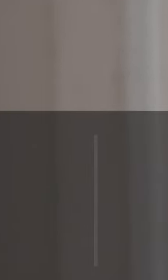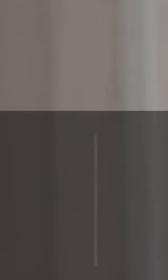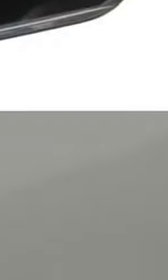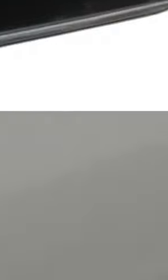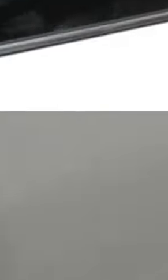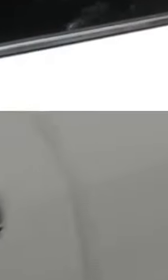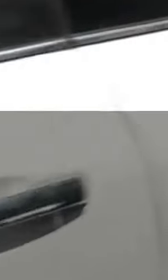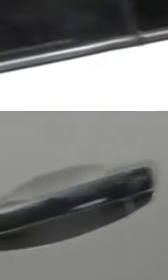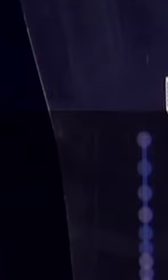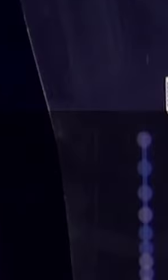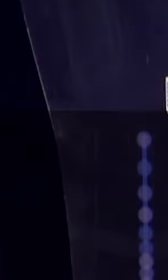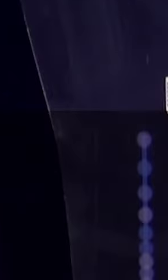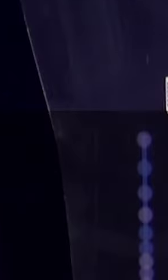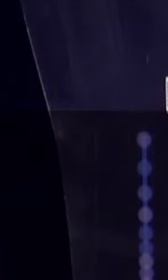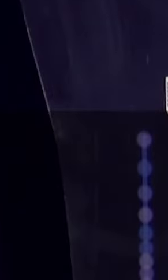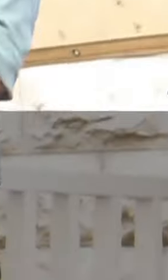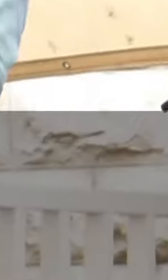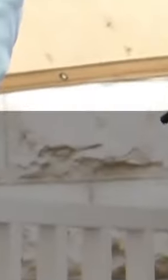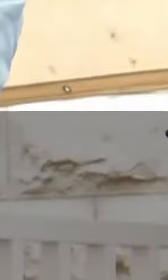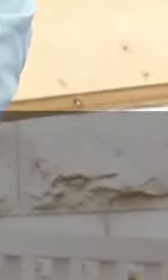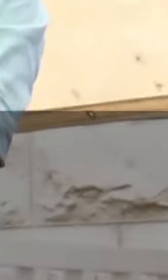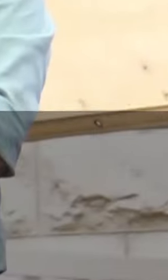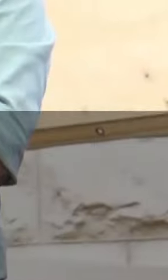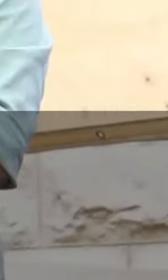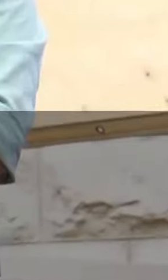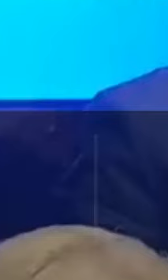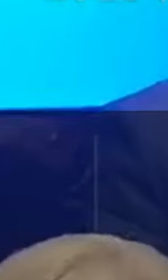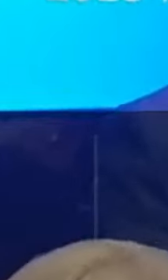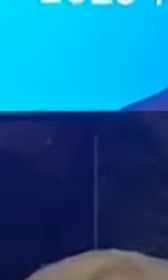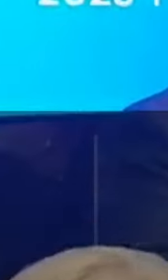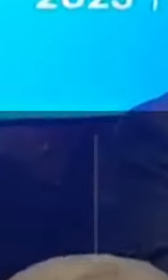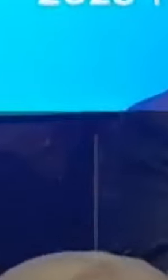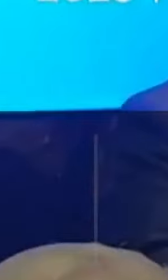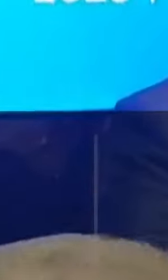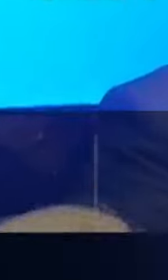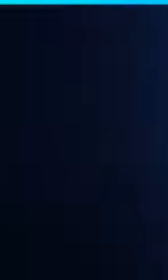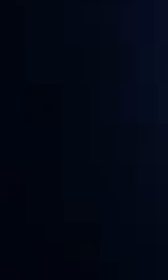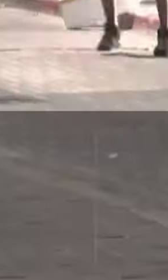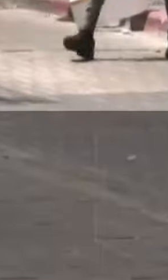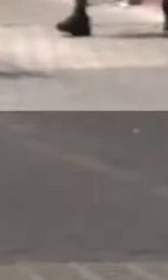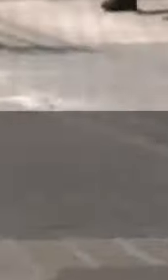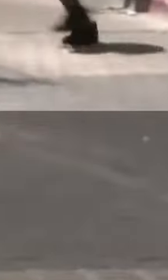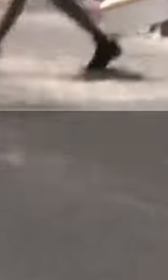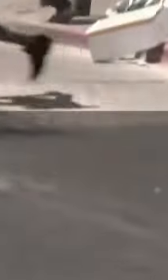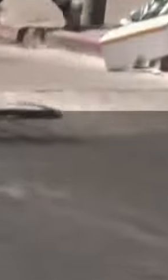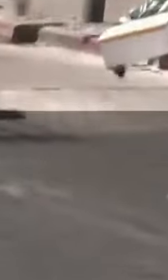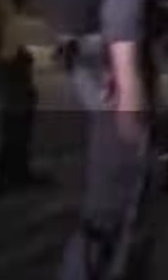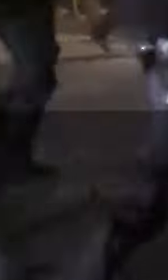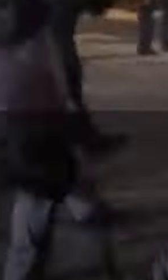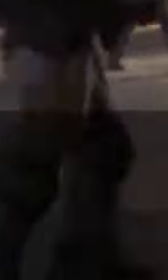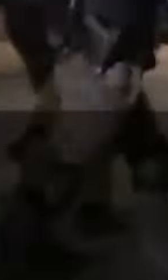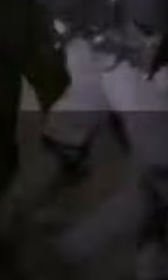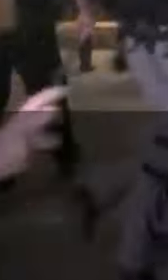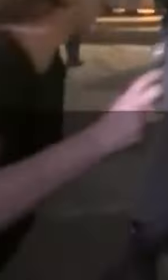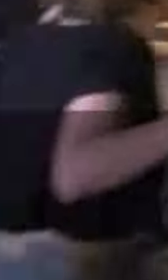פרסום ראשון, חוות הדעת של מערכת הביטחון נגד תוכנית בן גביר שתחדש את האימות בממשלה. תגובות